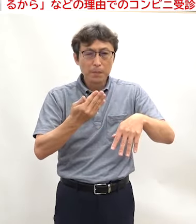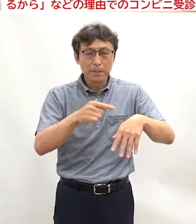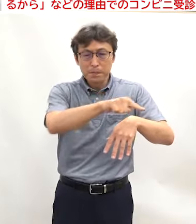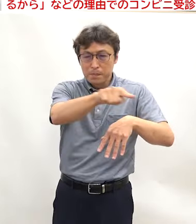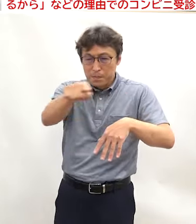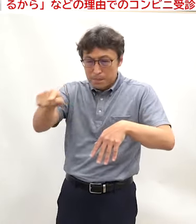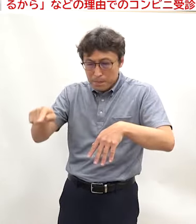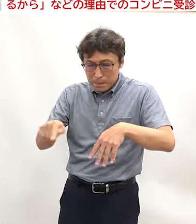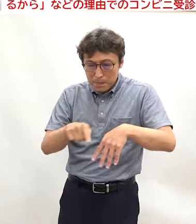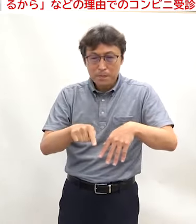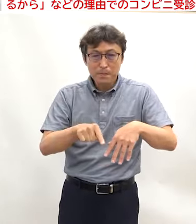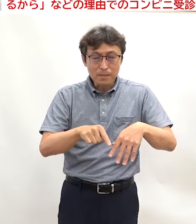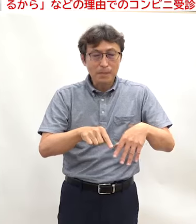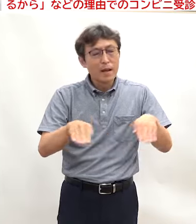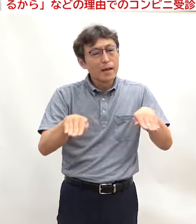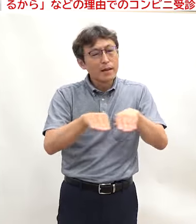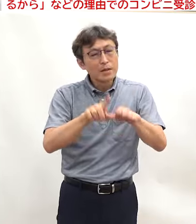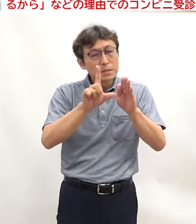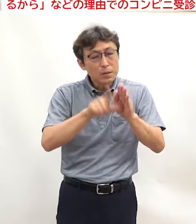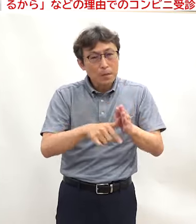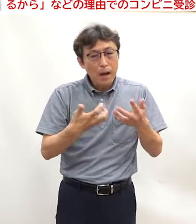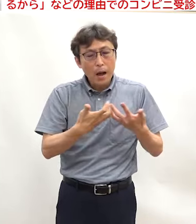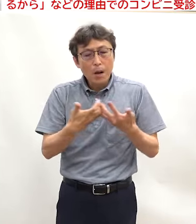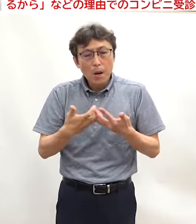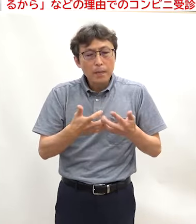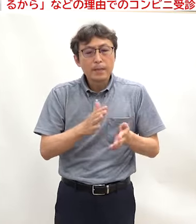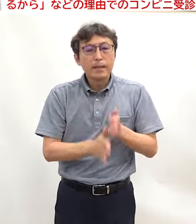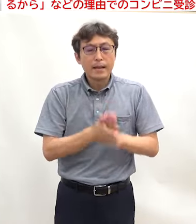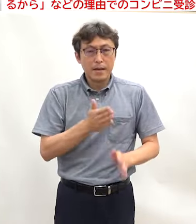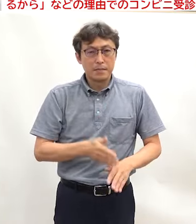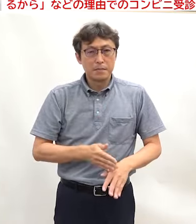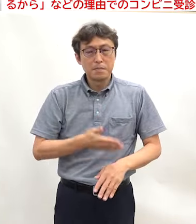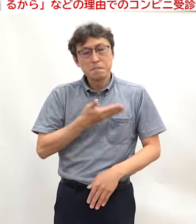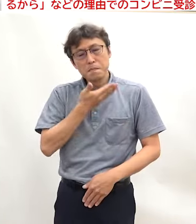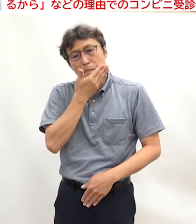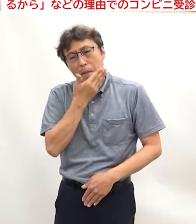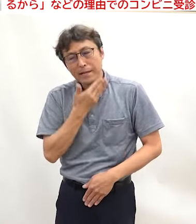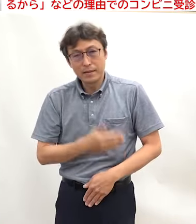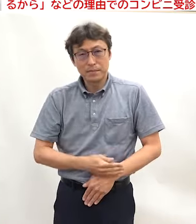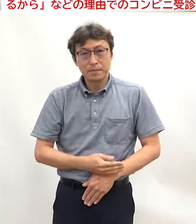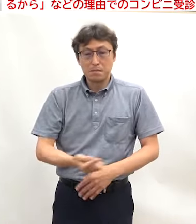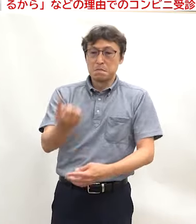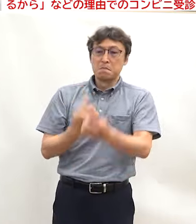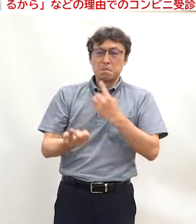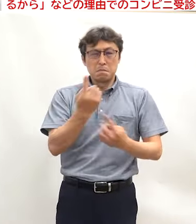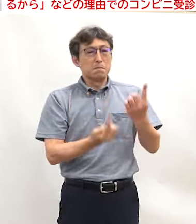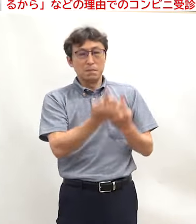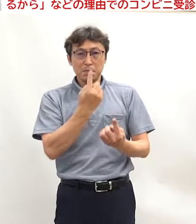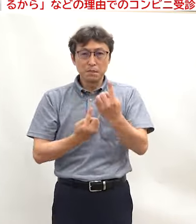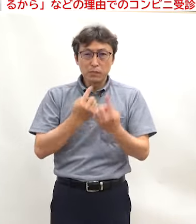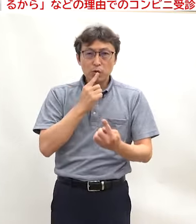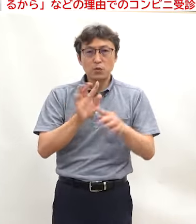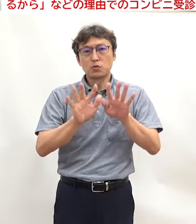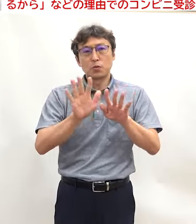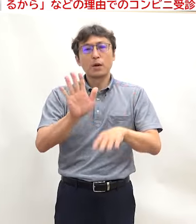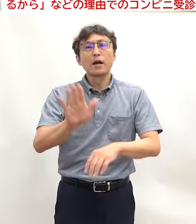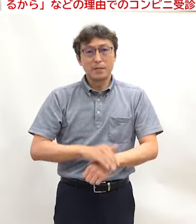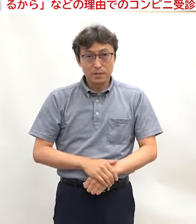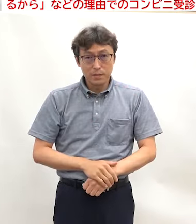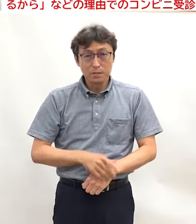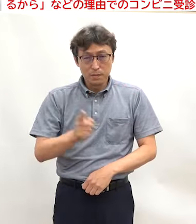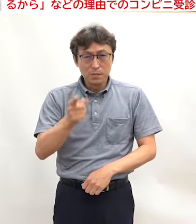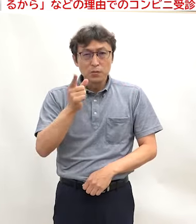るいはその混んでないからということでですね、受診が殺到いたしますと、本当に医療機関